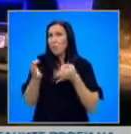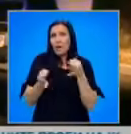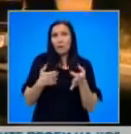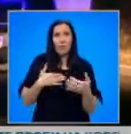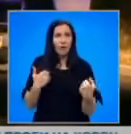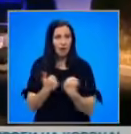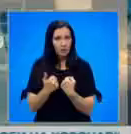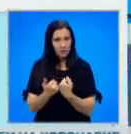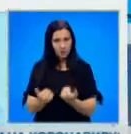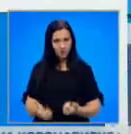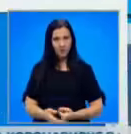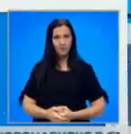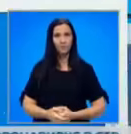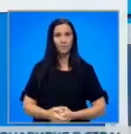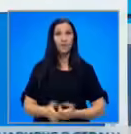инциденти.